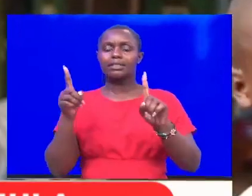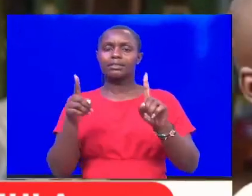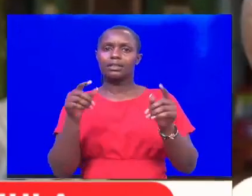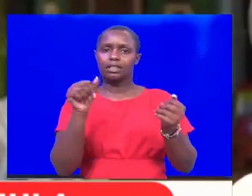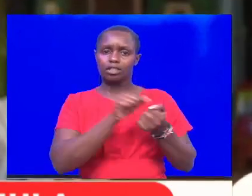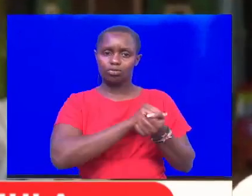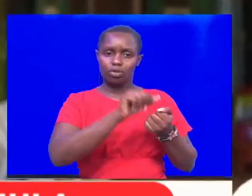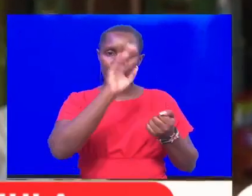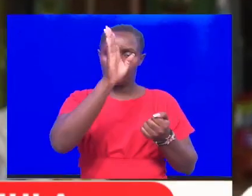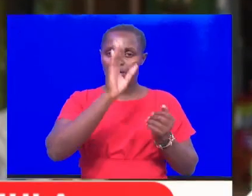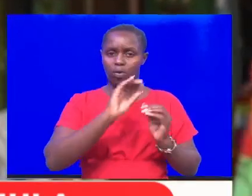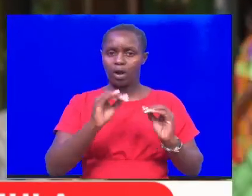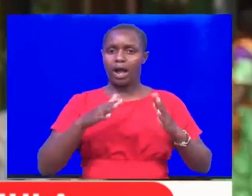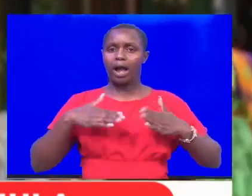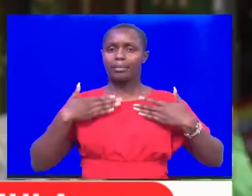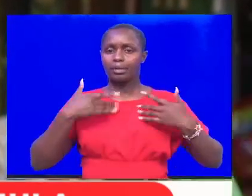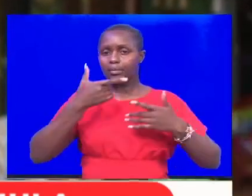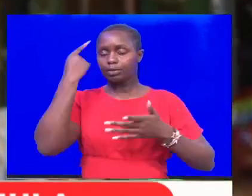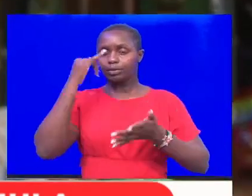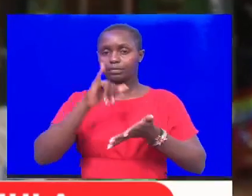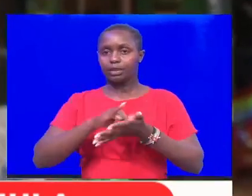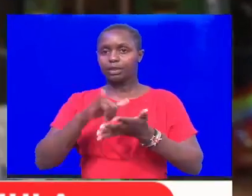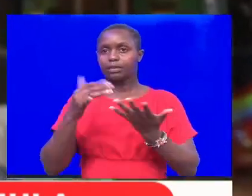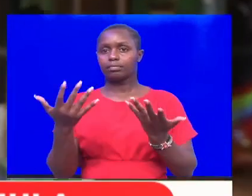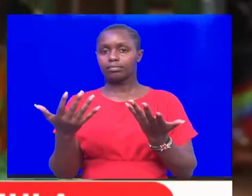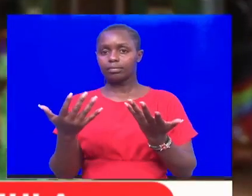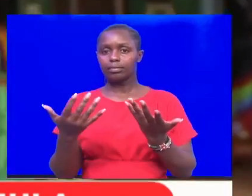mtoto. Kwa hivyo wakati tutakuwa katika